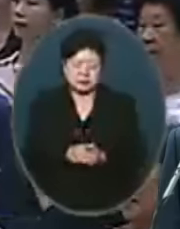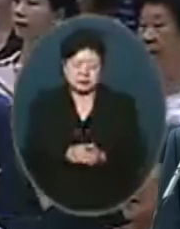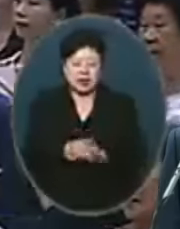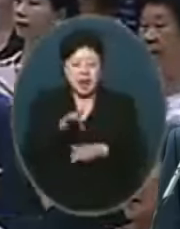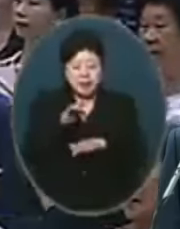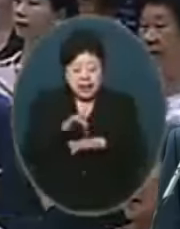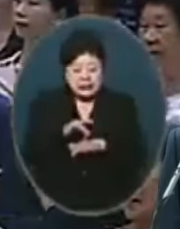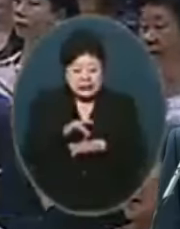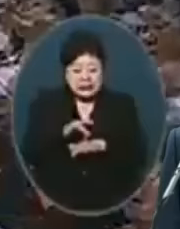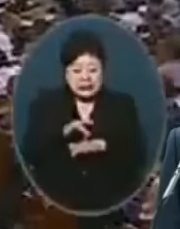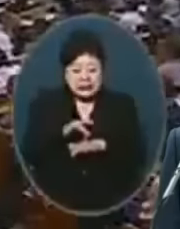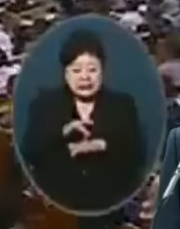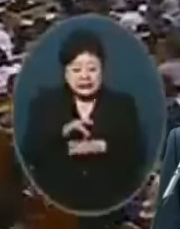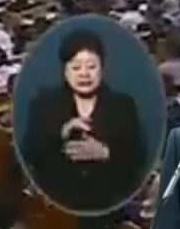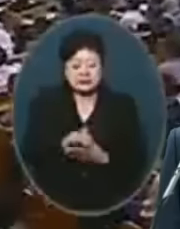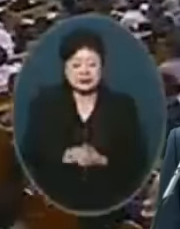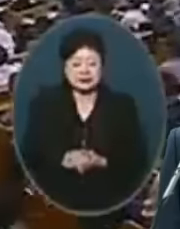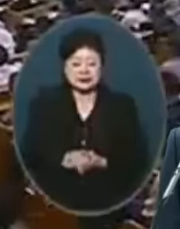마귀는